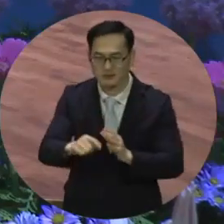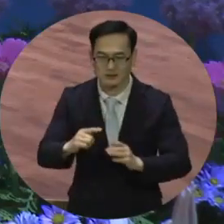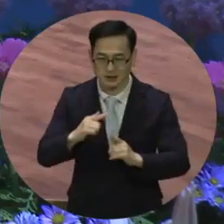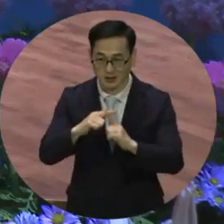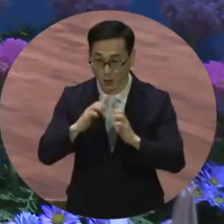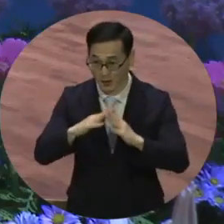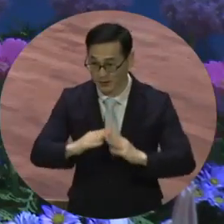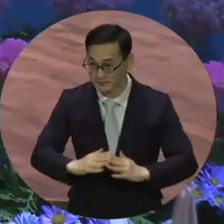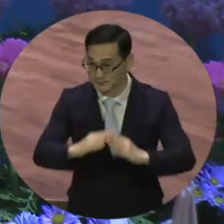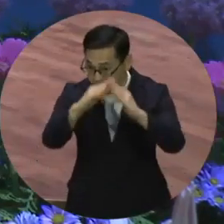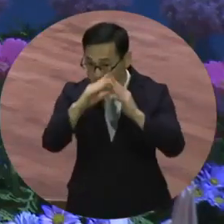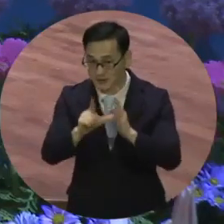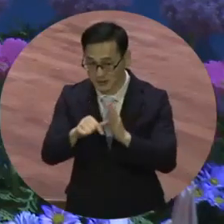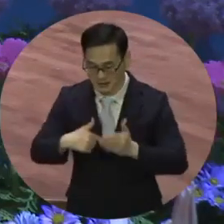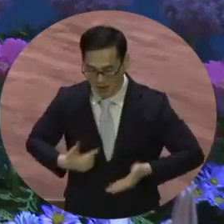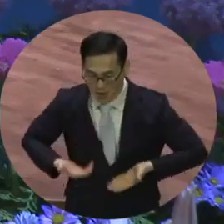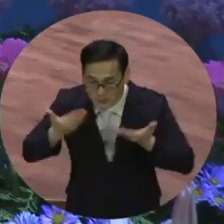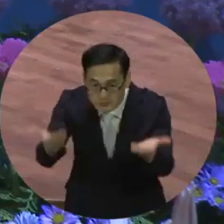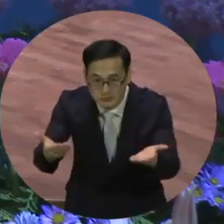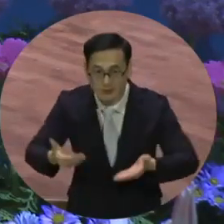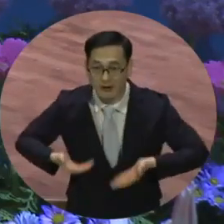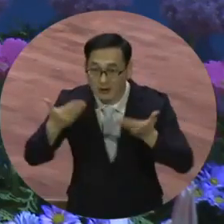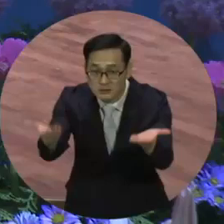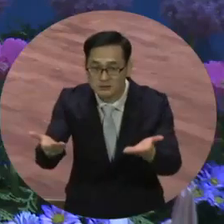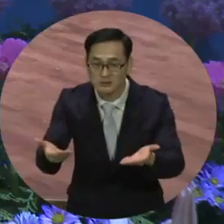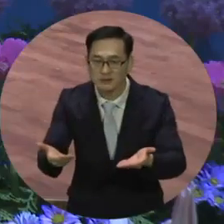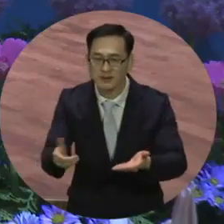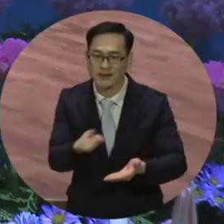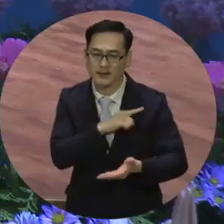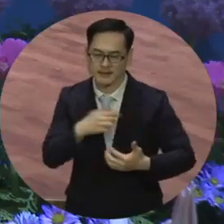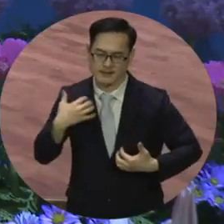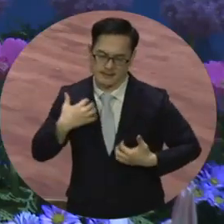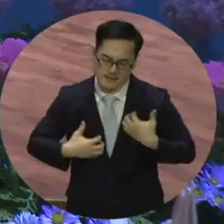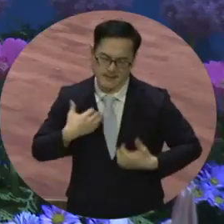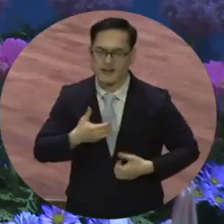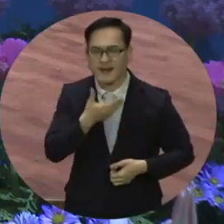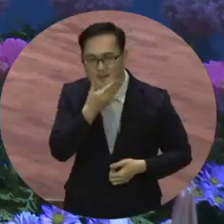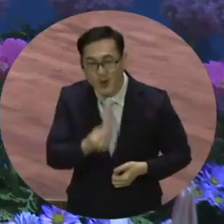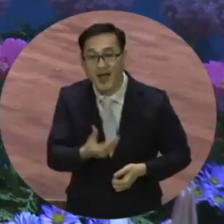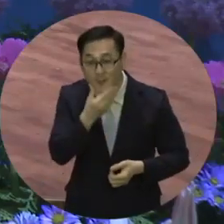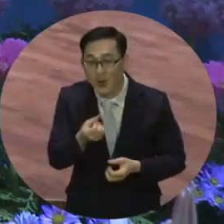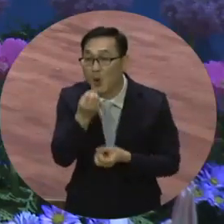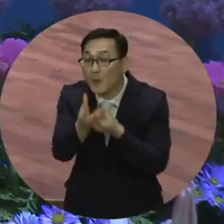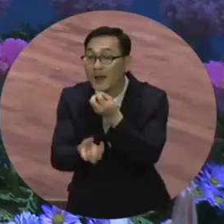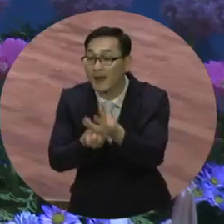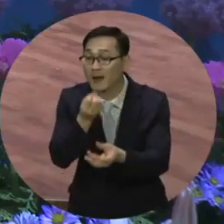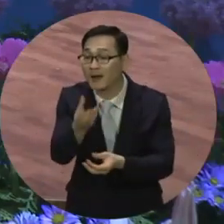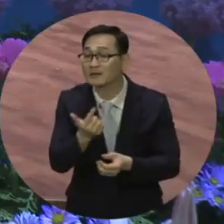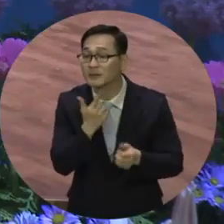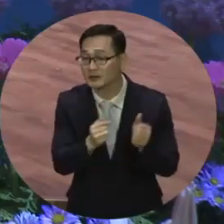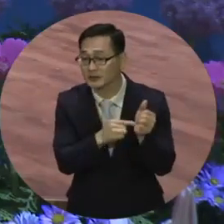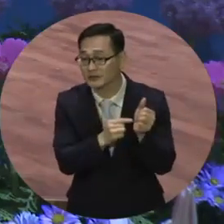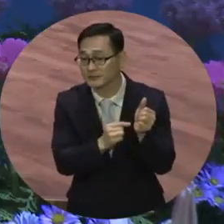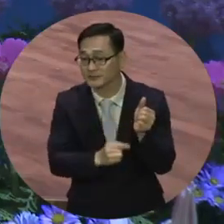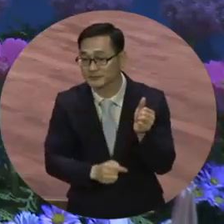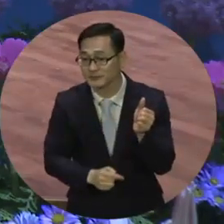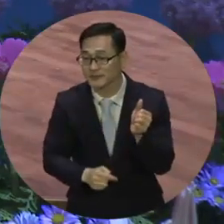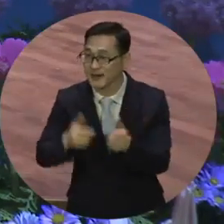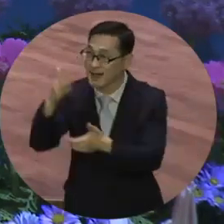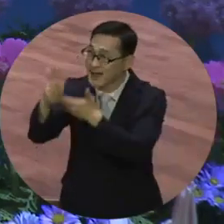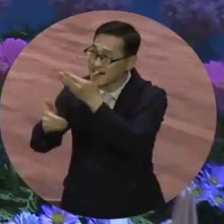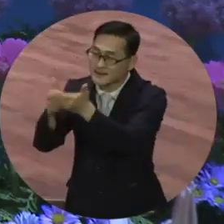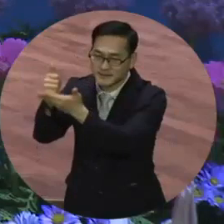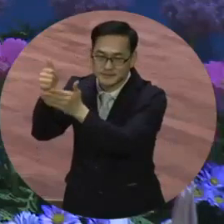즐거운 일인가, 얼마나 큰 축복이 된가, 그것에 대해서 고백을 해서 다윗은 하나님,